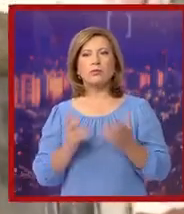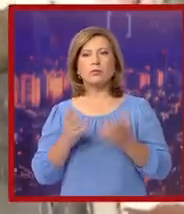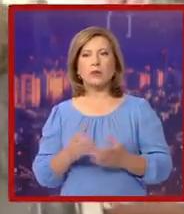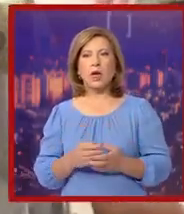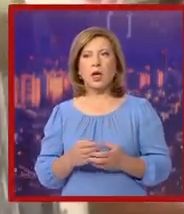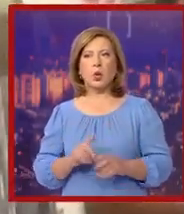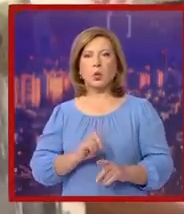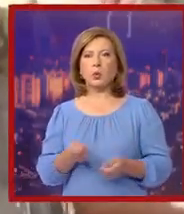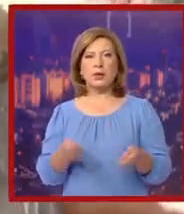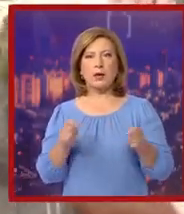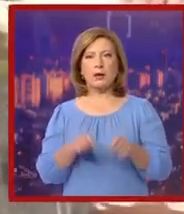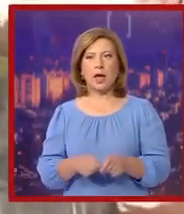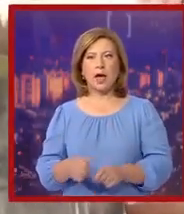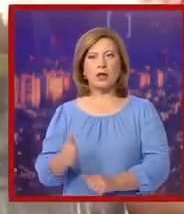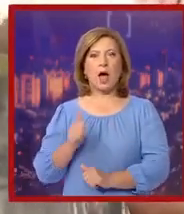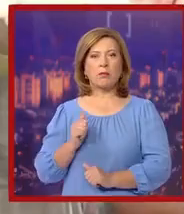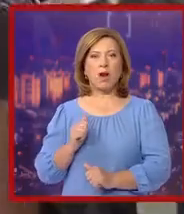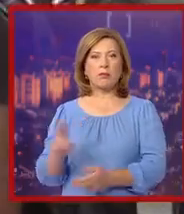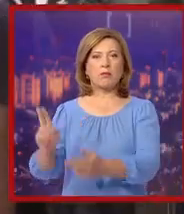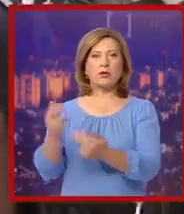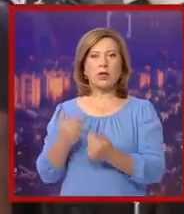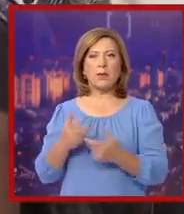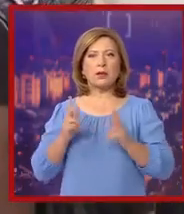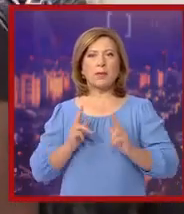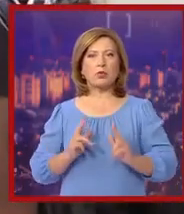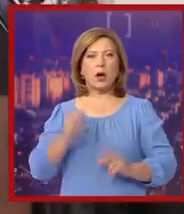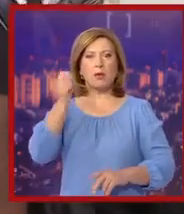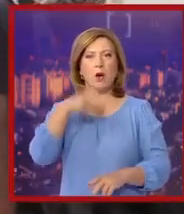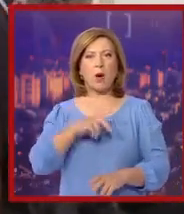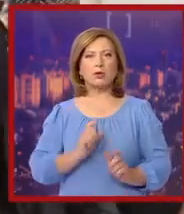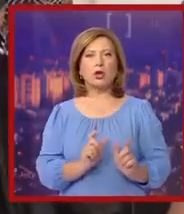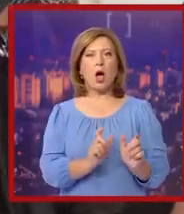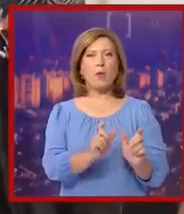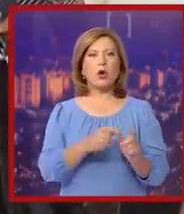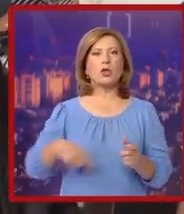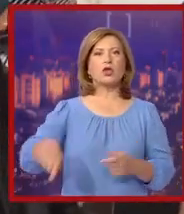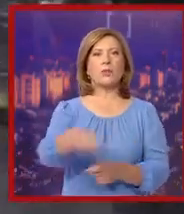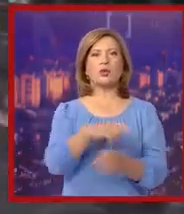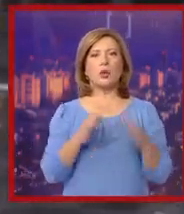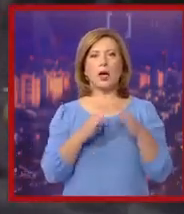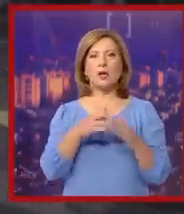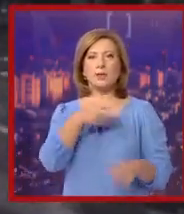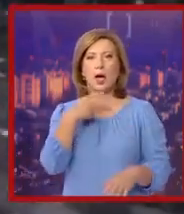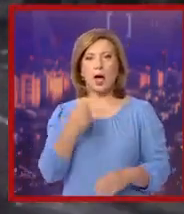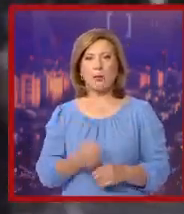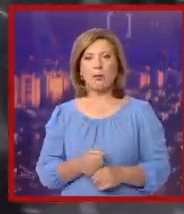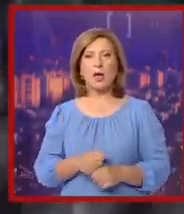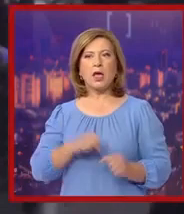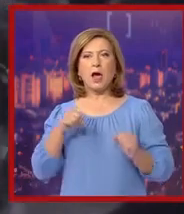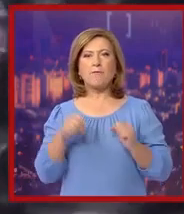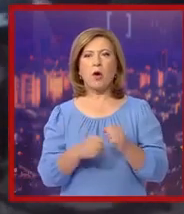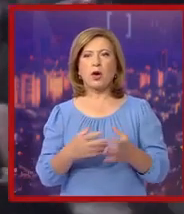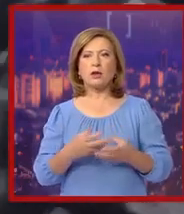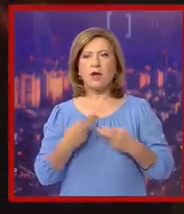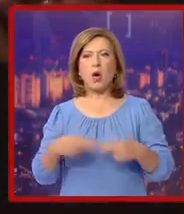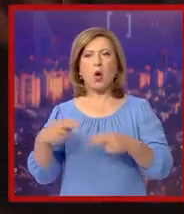se încheia. Inclusiv soldații au fost mobilizați pentru a calma spiritele și a proteja împrejurimile Casei Albe, iar violențele au continuat în mai